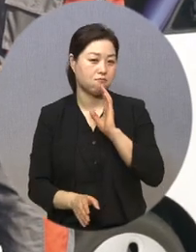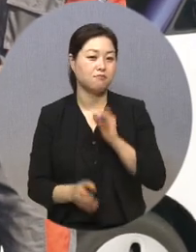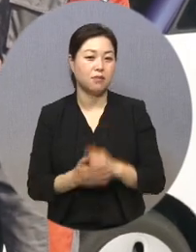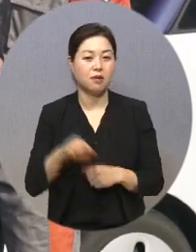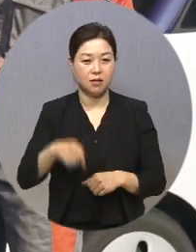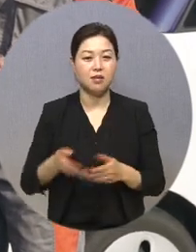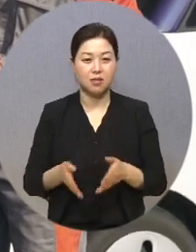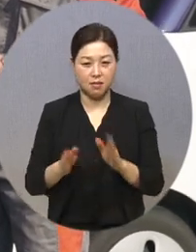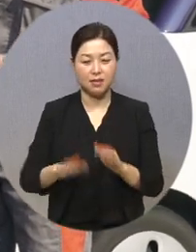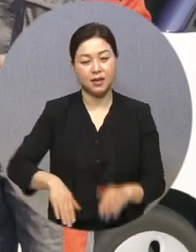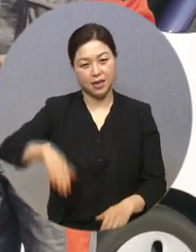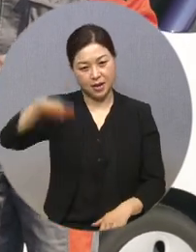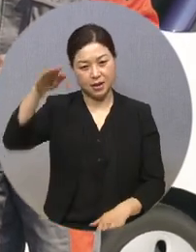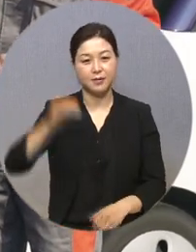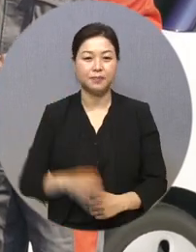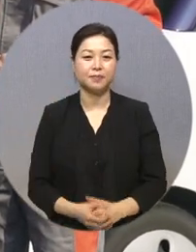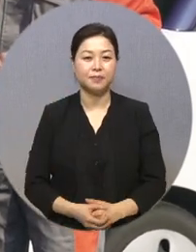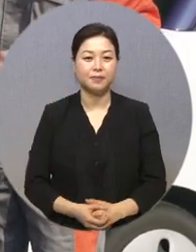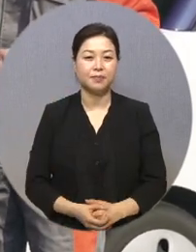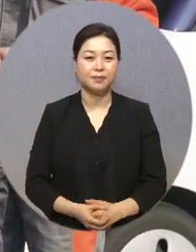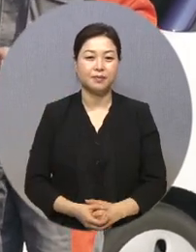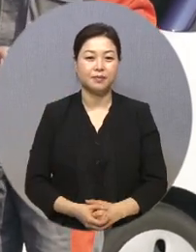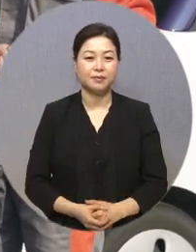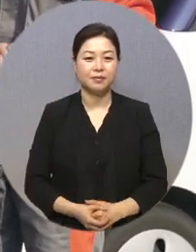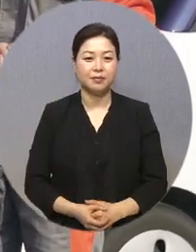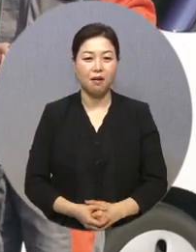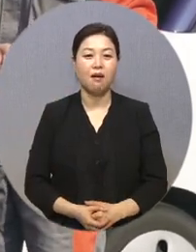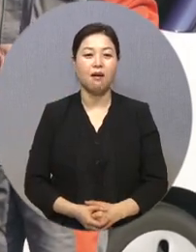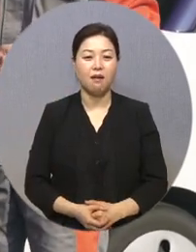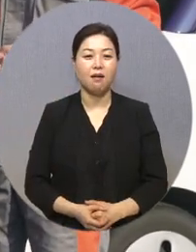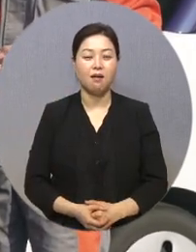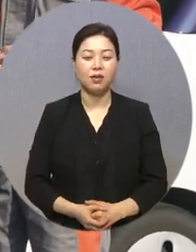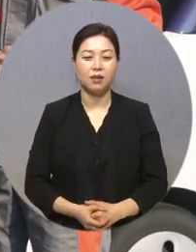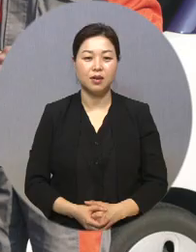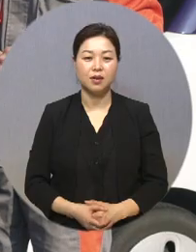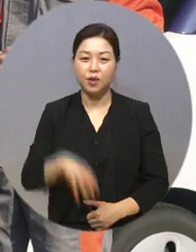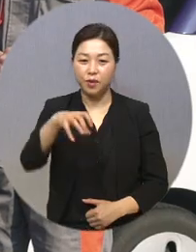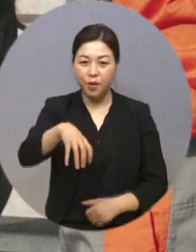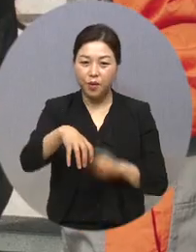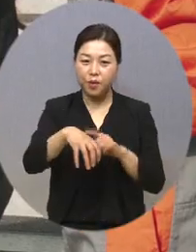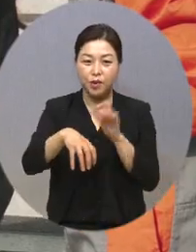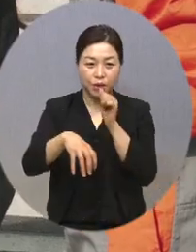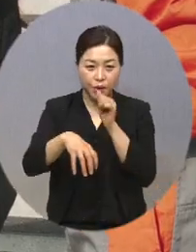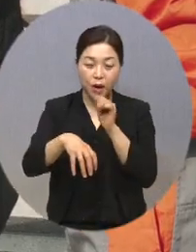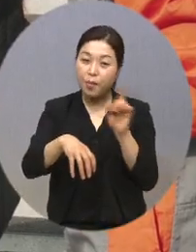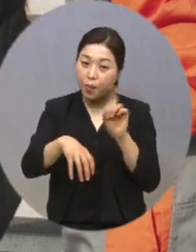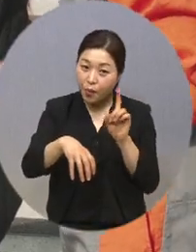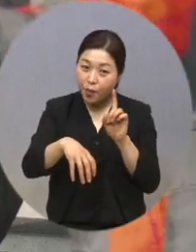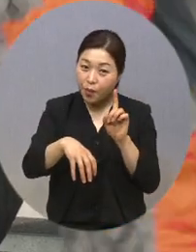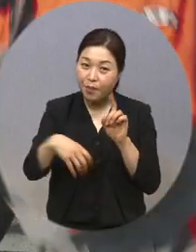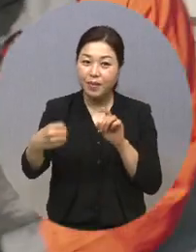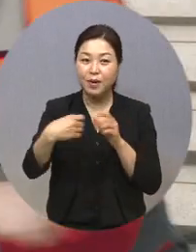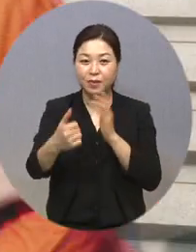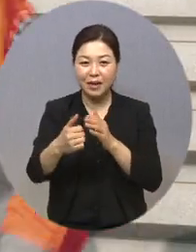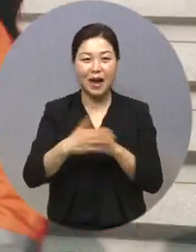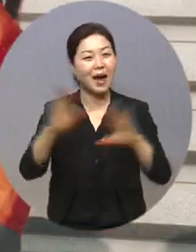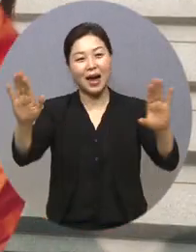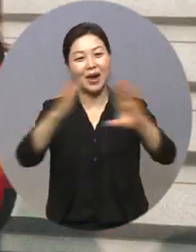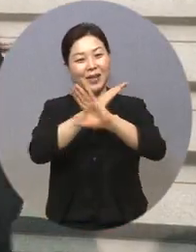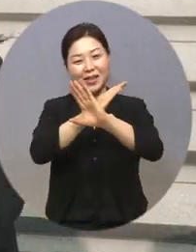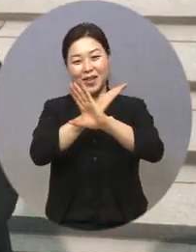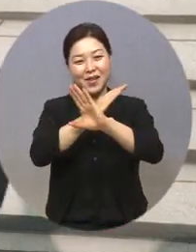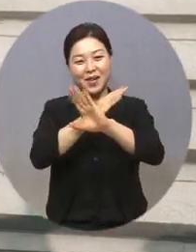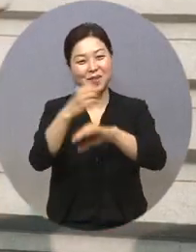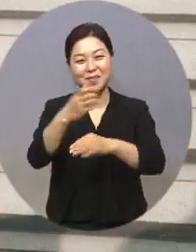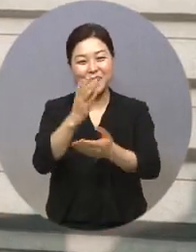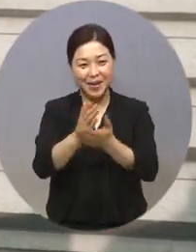여기서 태어나고 자라고 했죠. 이야, 그럼 또 오늘 또 어떤 장소를 또 준비했는지 살짝. 네, 오늘. 안 돼요.